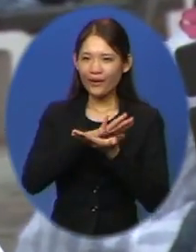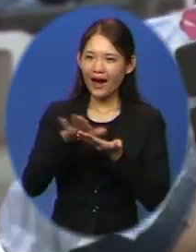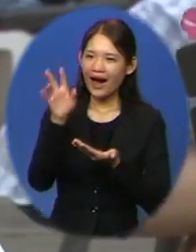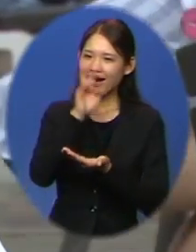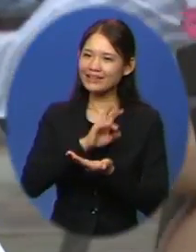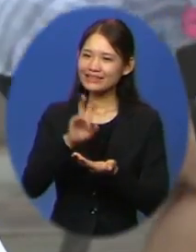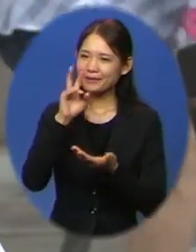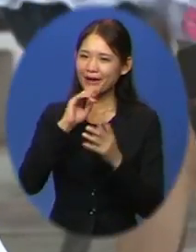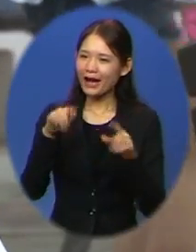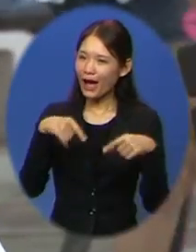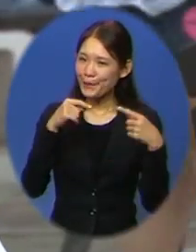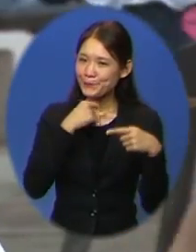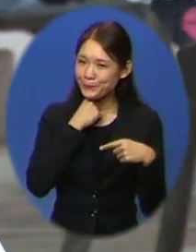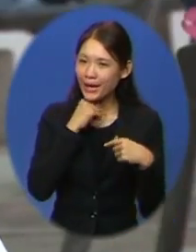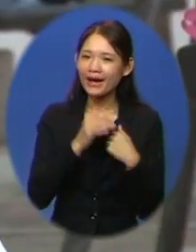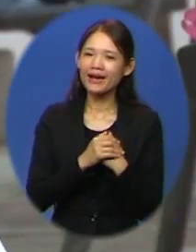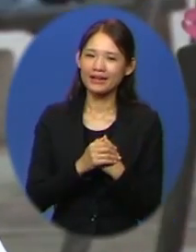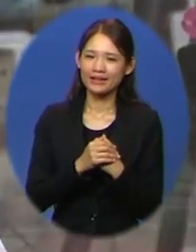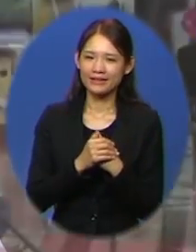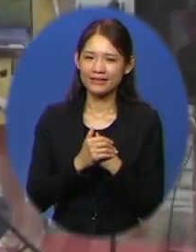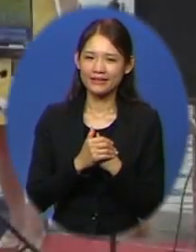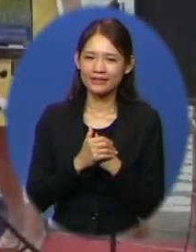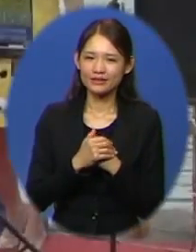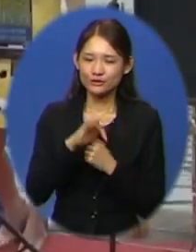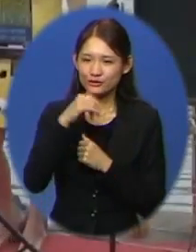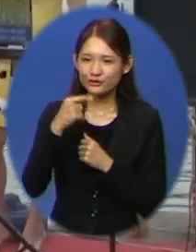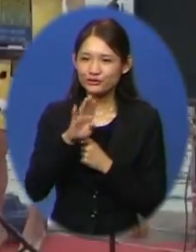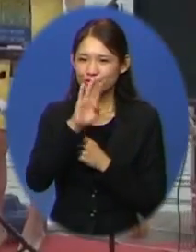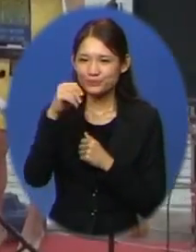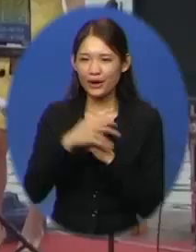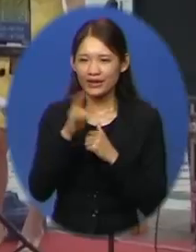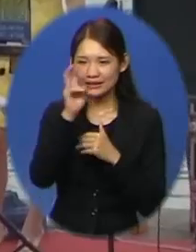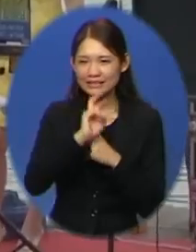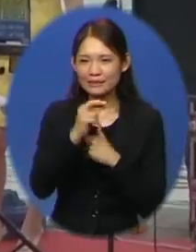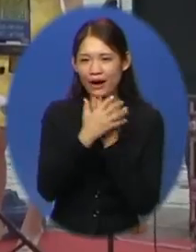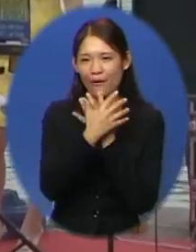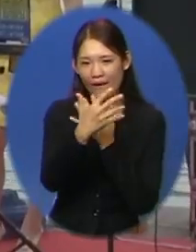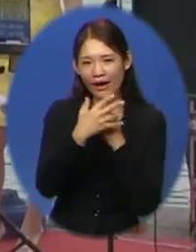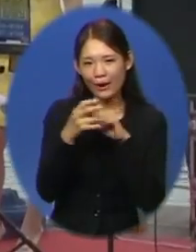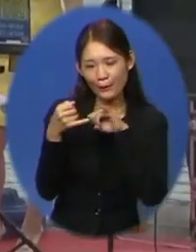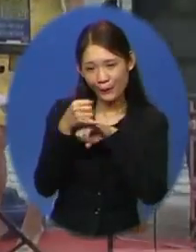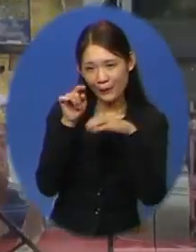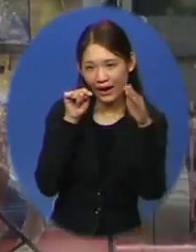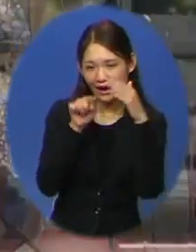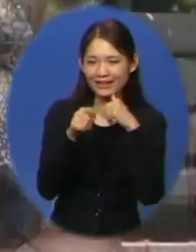날려버리실 분들은 주변 음악회에 꼭 한번 들려주세요.